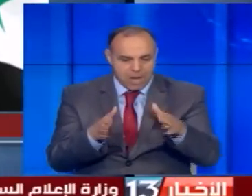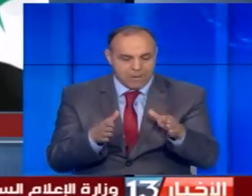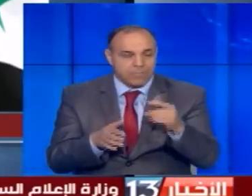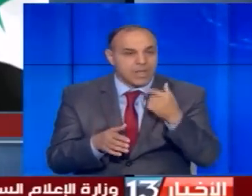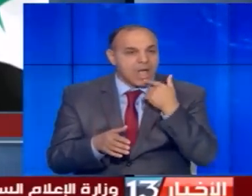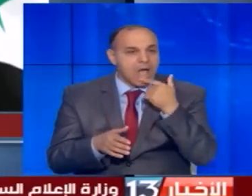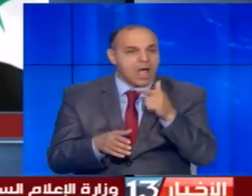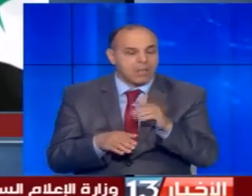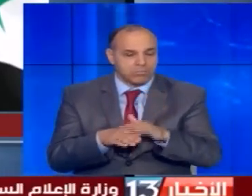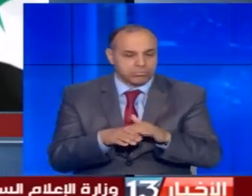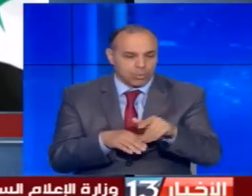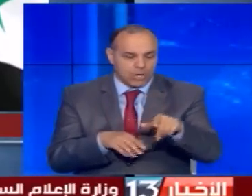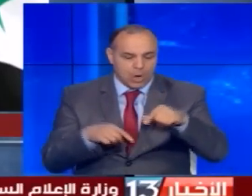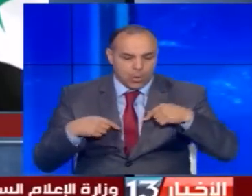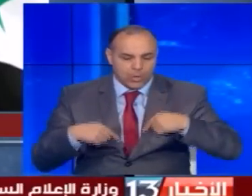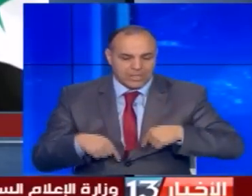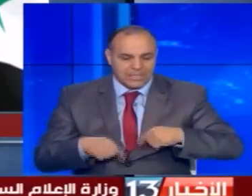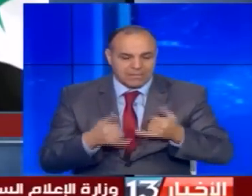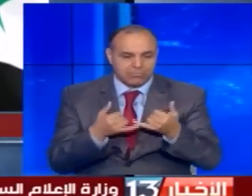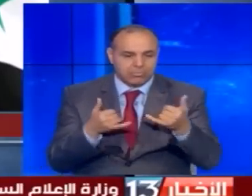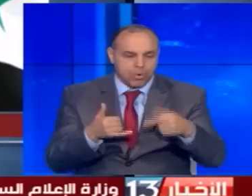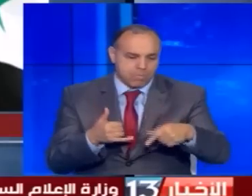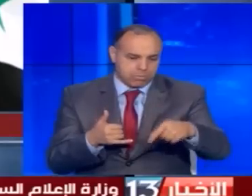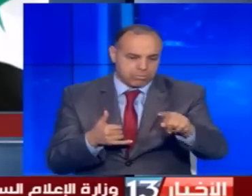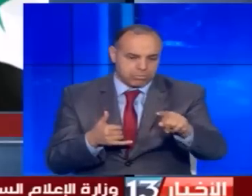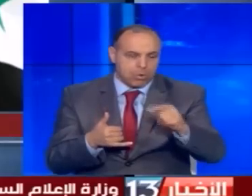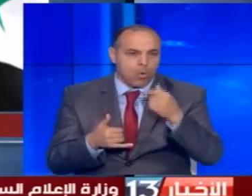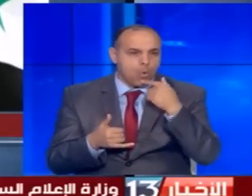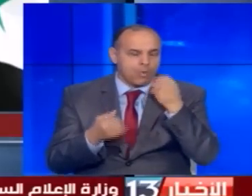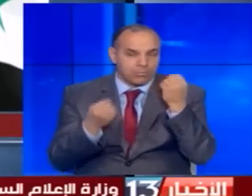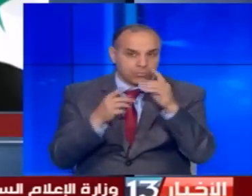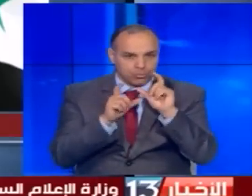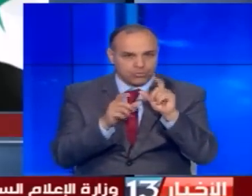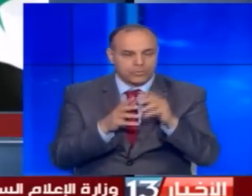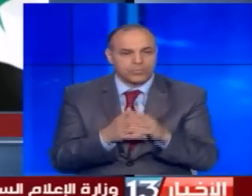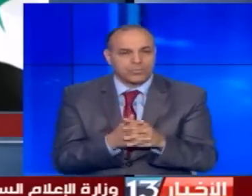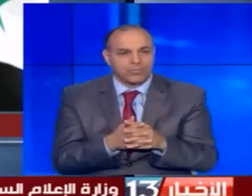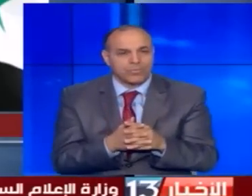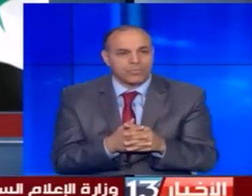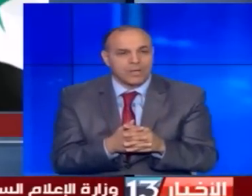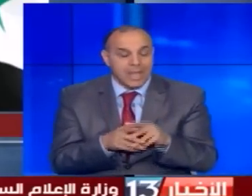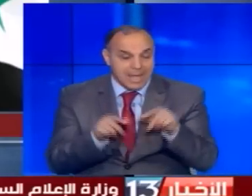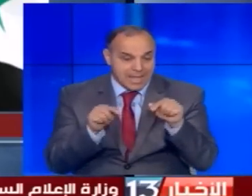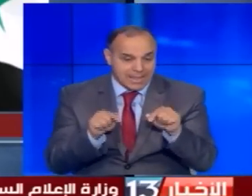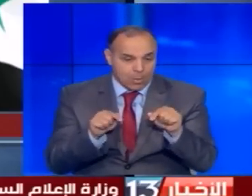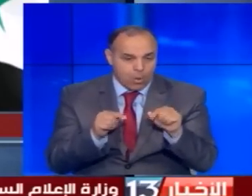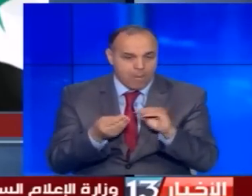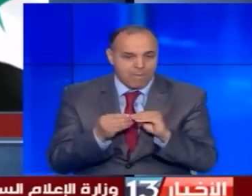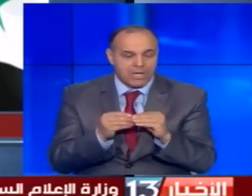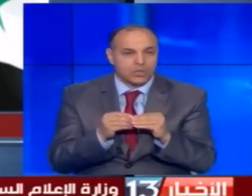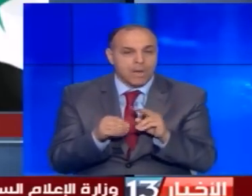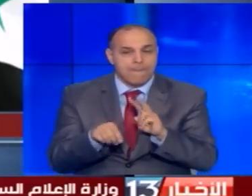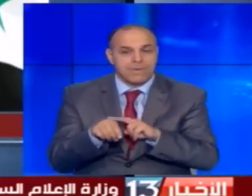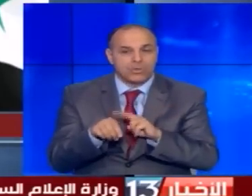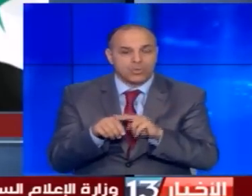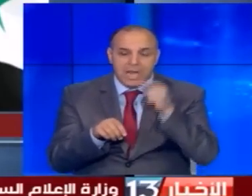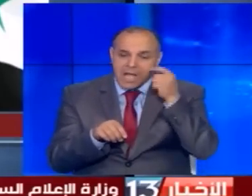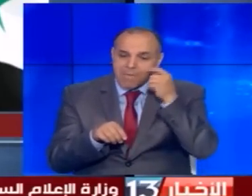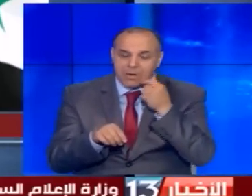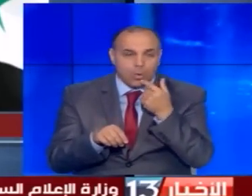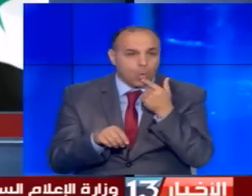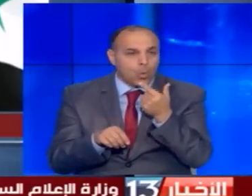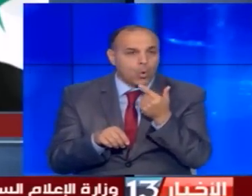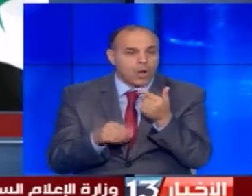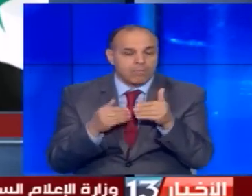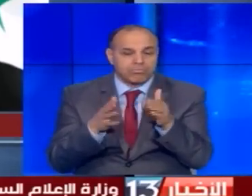في إشعار من الوزارة للصحفيين حتى يغطوا الحدث. ولم يصدر إلى حد الآن تعليق من مسؤولي الإمارات بشأن